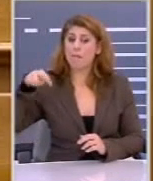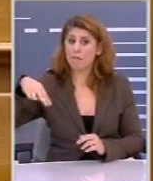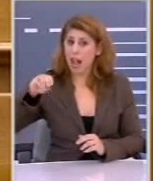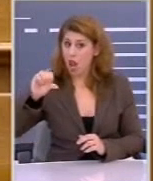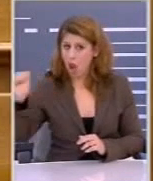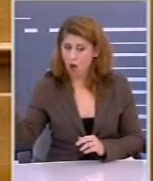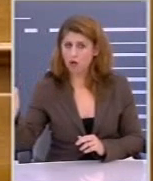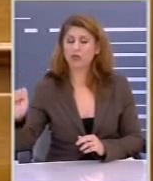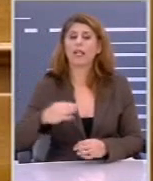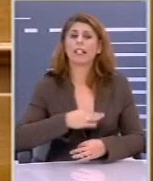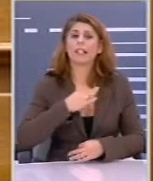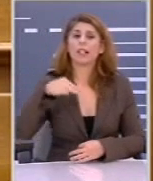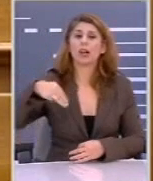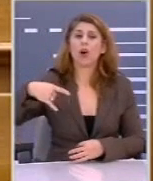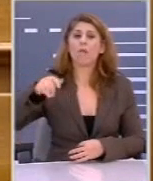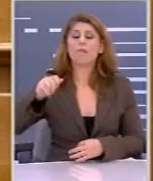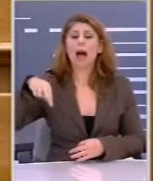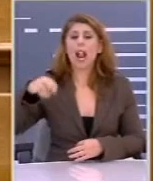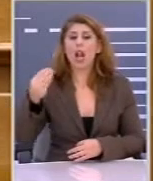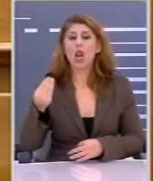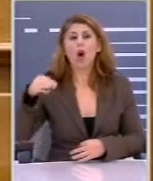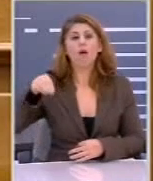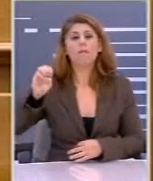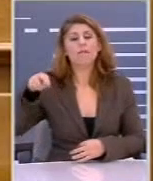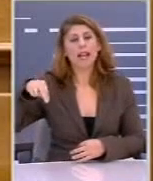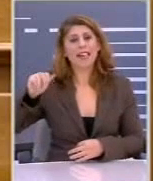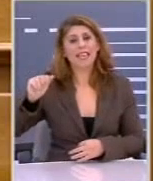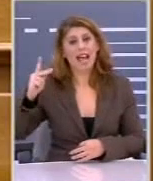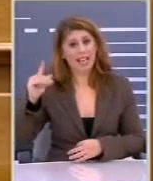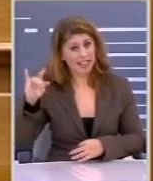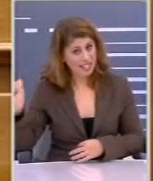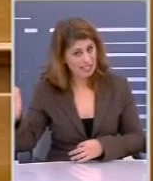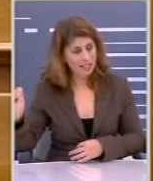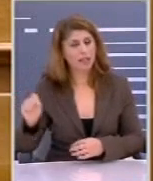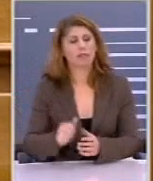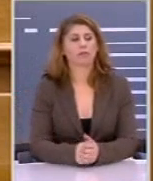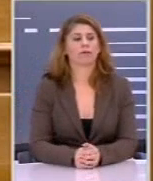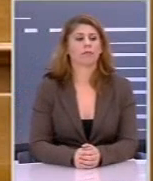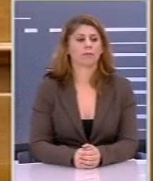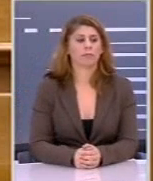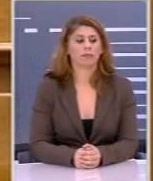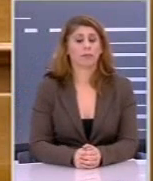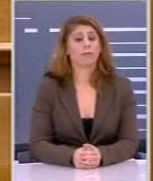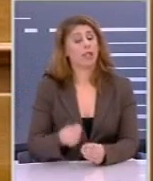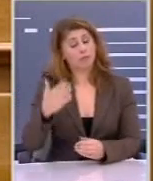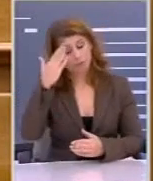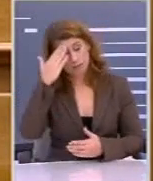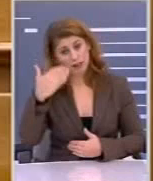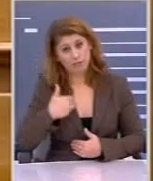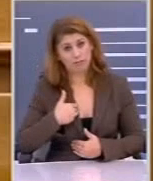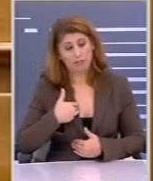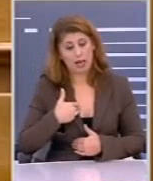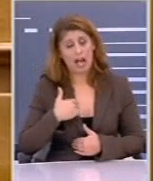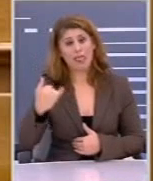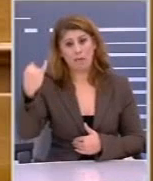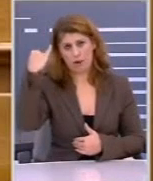της και τον κύριο Μπαλομενάκη που ακολούθησε μετά την υπουργοποίηση του φίλου του Σωκράτη, και ήταν και μεγάλη τιμή δική μου να